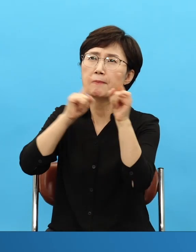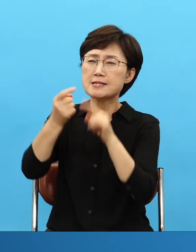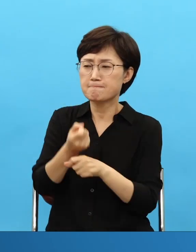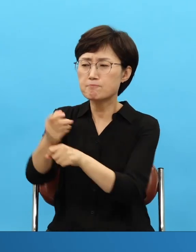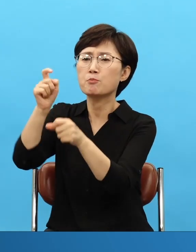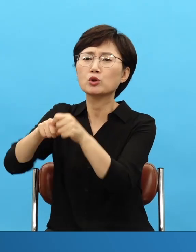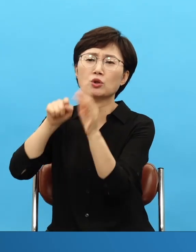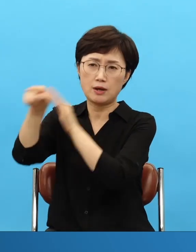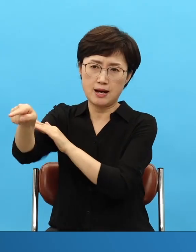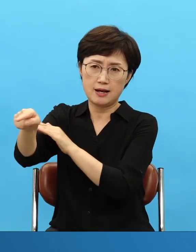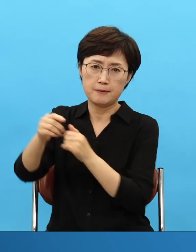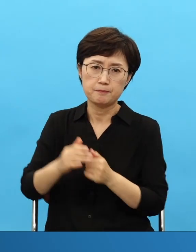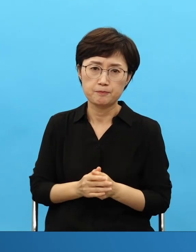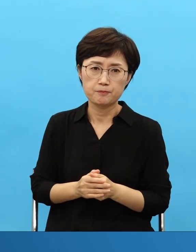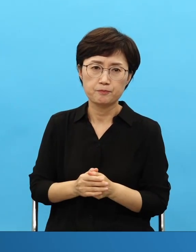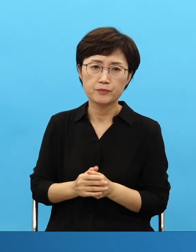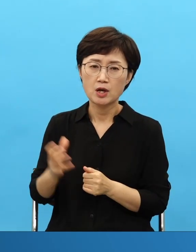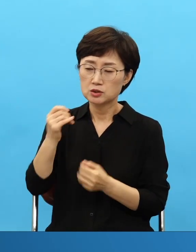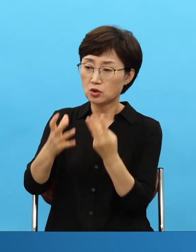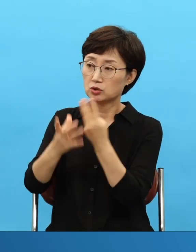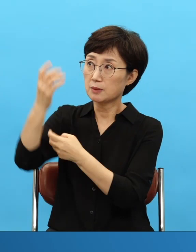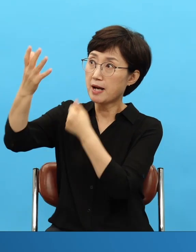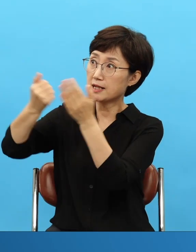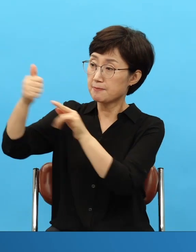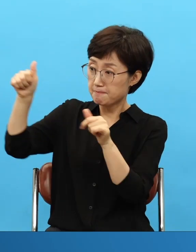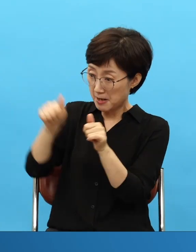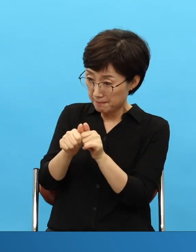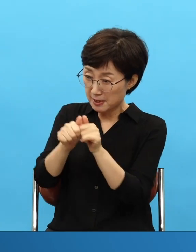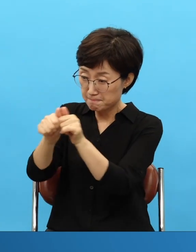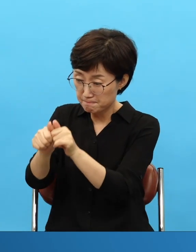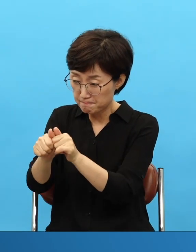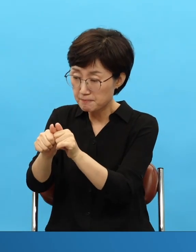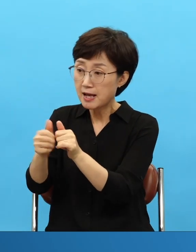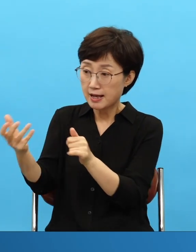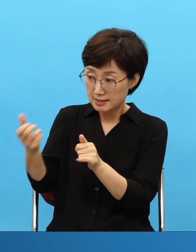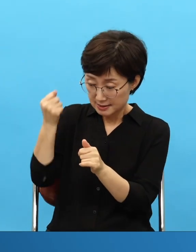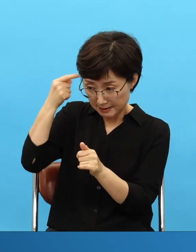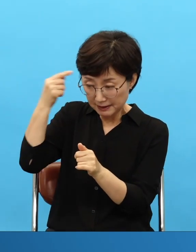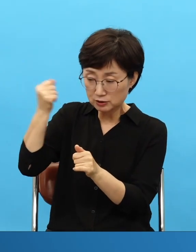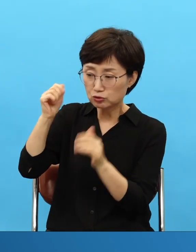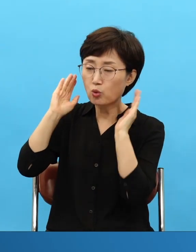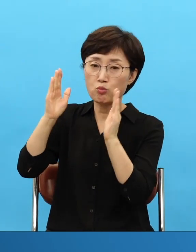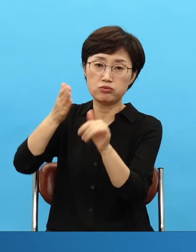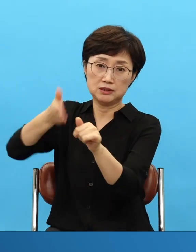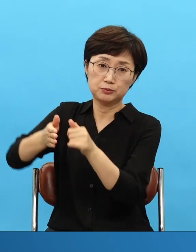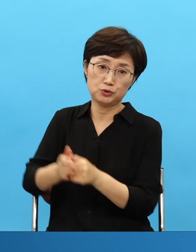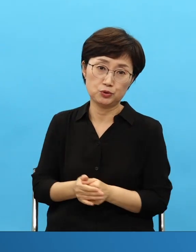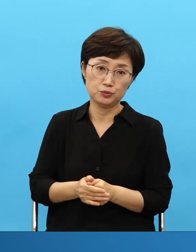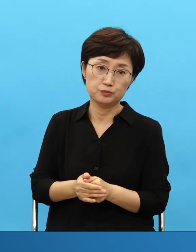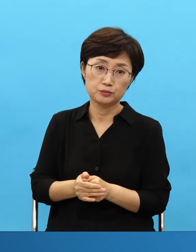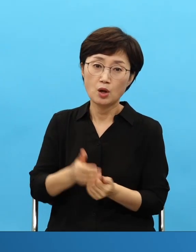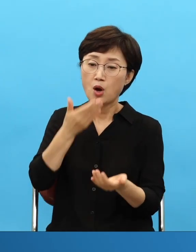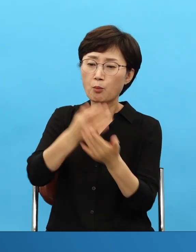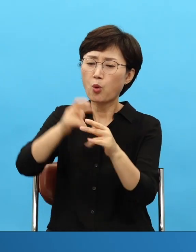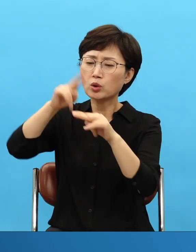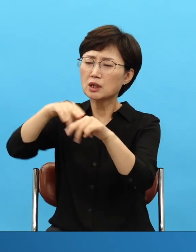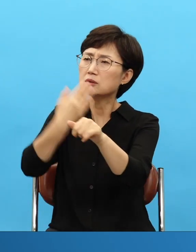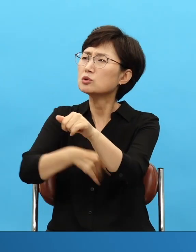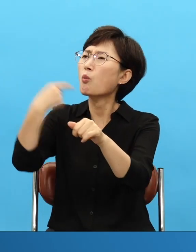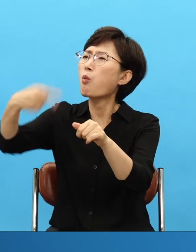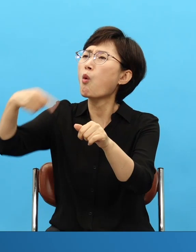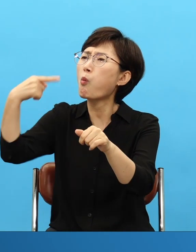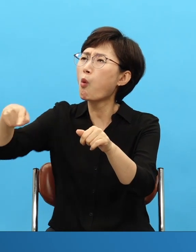성공합니다. 성삼이 나와 함께하는 그 비밀 가지고 공부했어. 성경에 그렇게 많이 약속하는 보좌의 능력이 뭔지